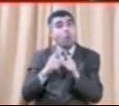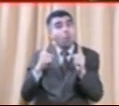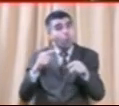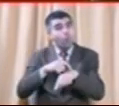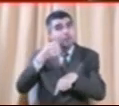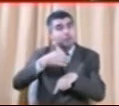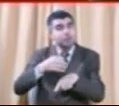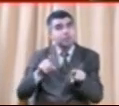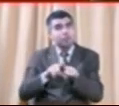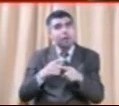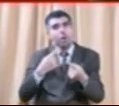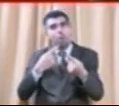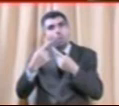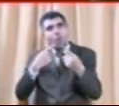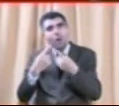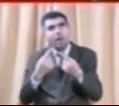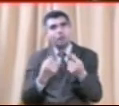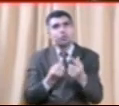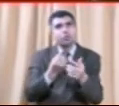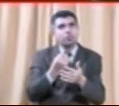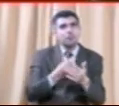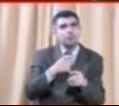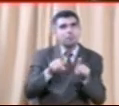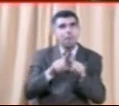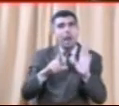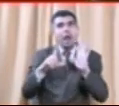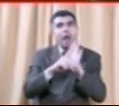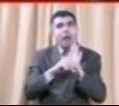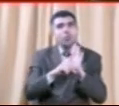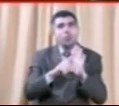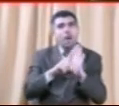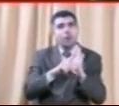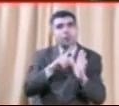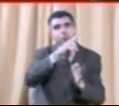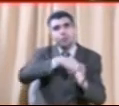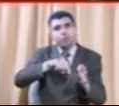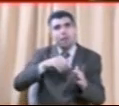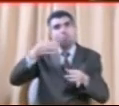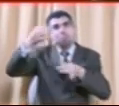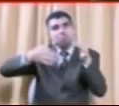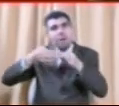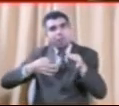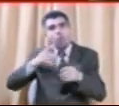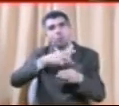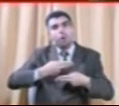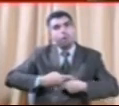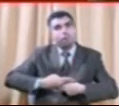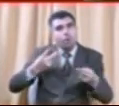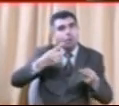مناسبه وهي مناسبه المناقشه التفصيليه للميزانيه الفرعيه لوزاره العدل والحريات، وسنبسط